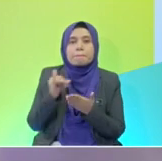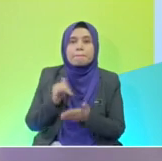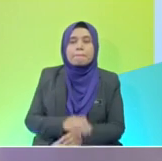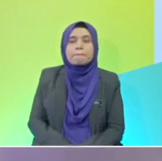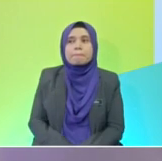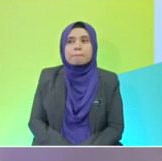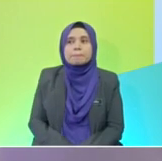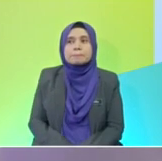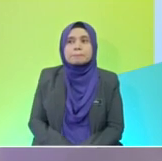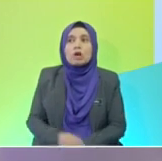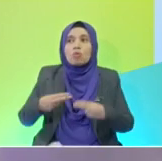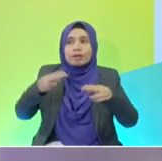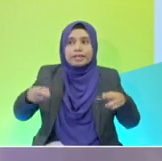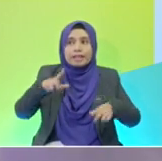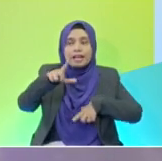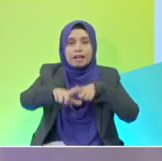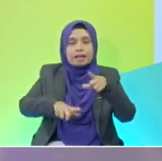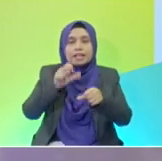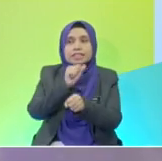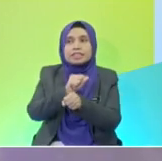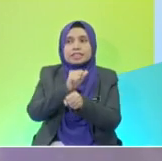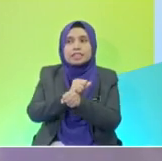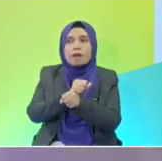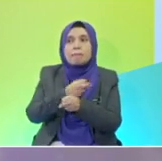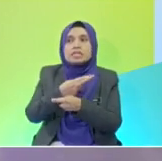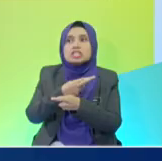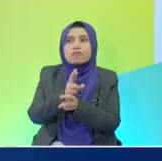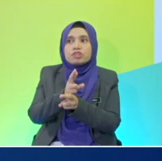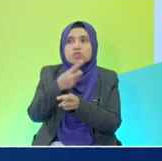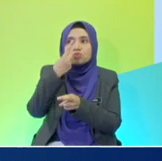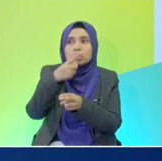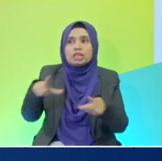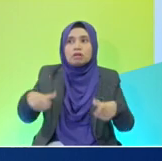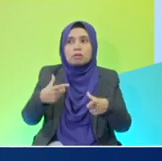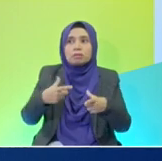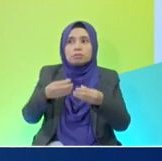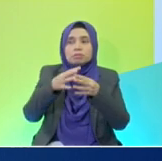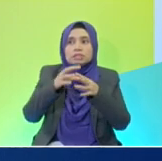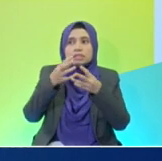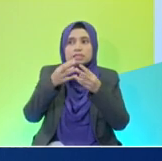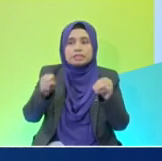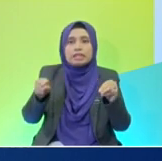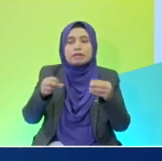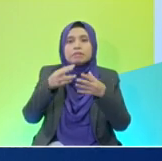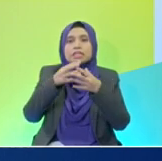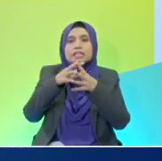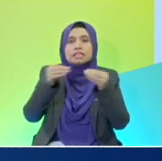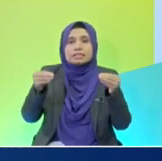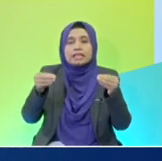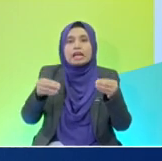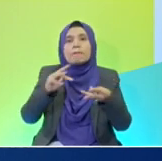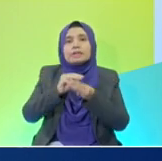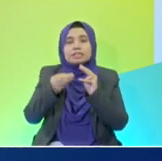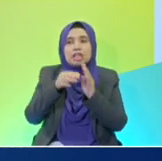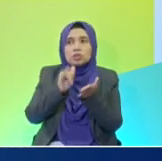video Oke Uraikan langkah kejumunis yang perlu dilakukan untuk menyelesaikan masalah itu berapa markah 7 7